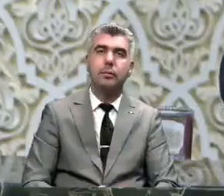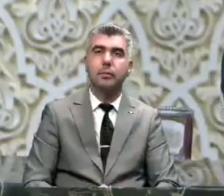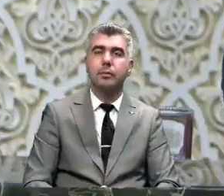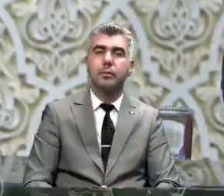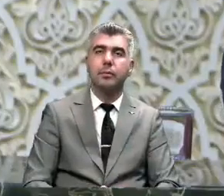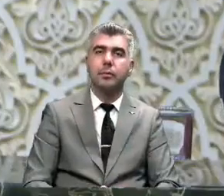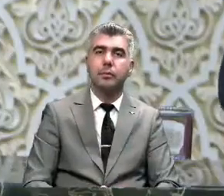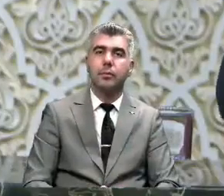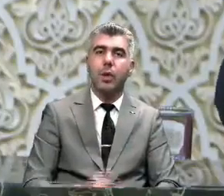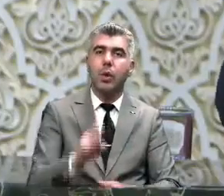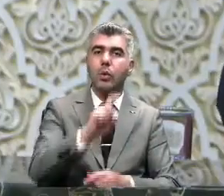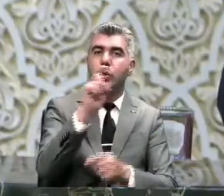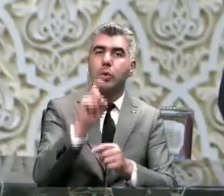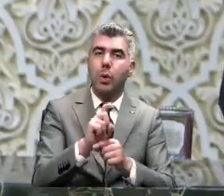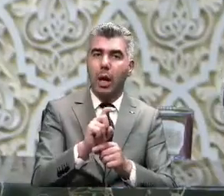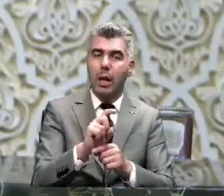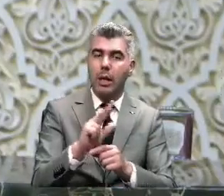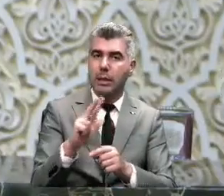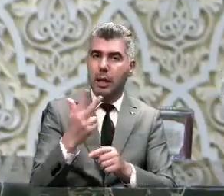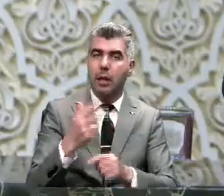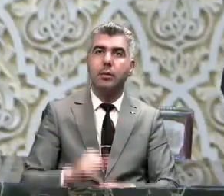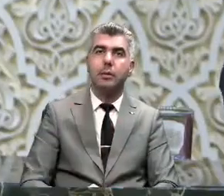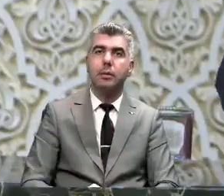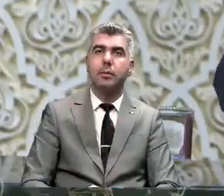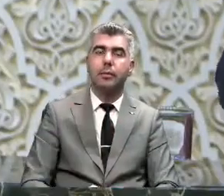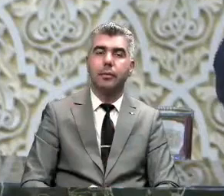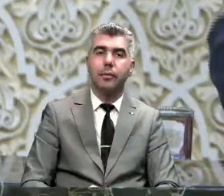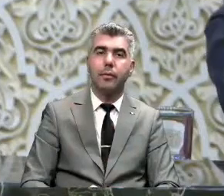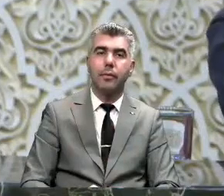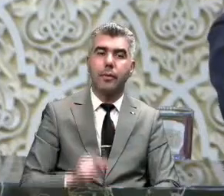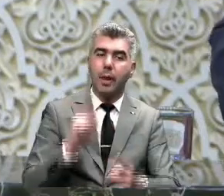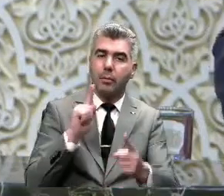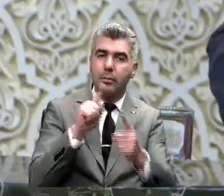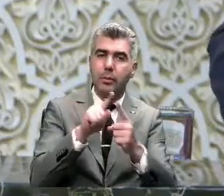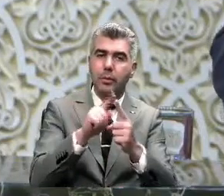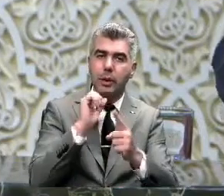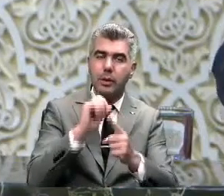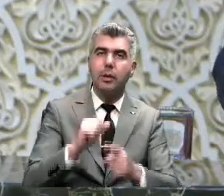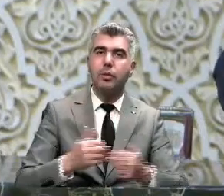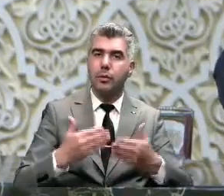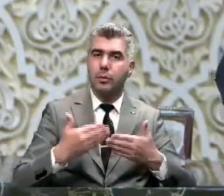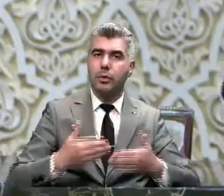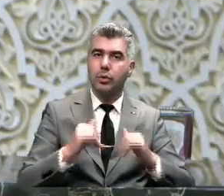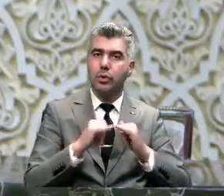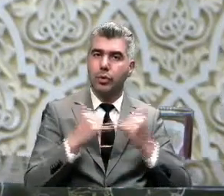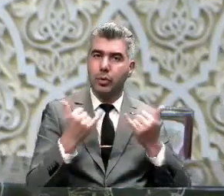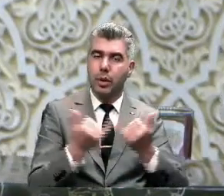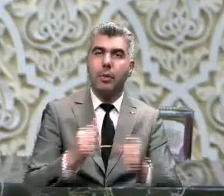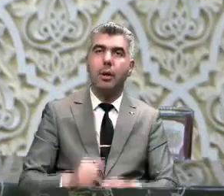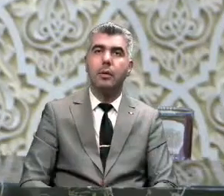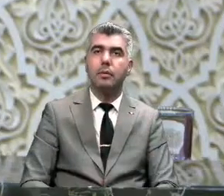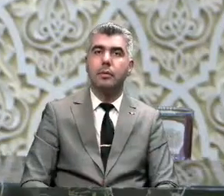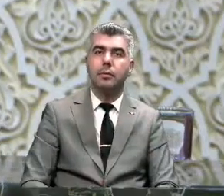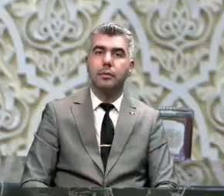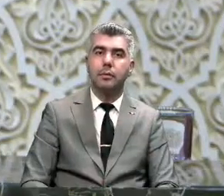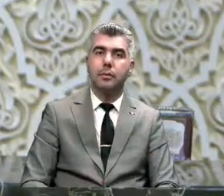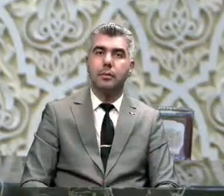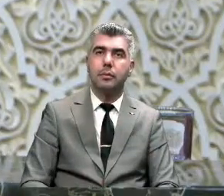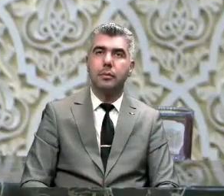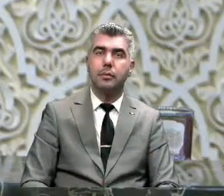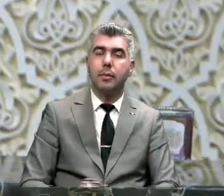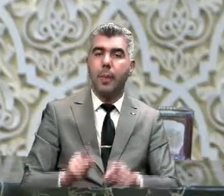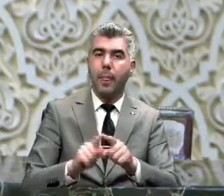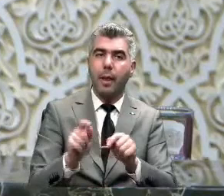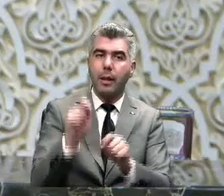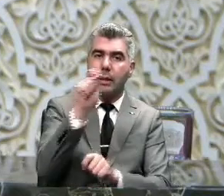شكرا سيد الوزير. ننتقل معكم لآخر سؤال وجاء إليكم في هذه الجلسة حول